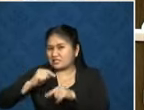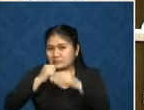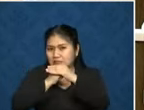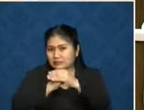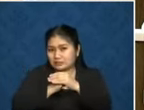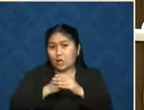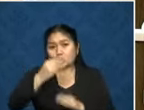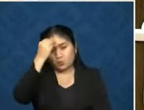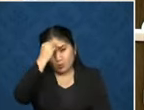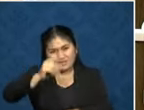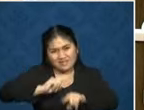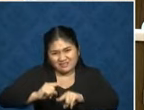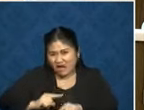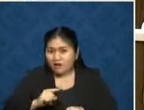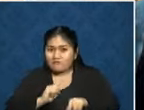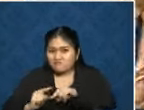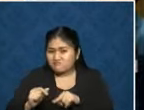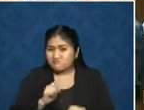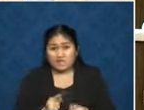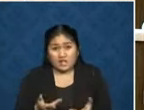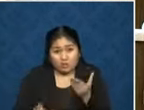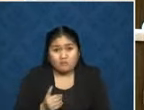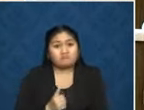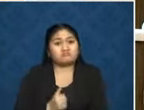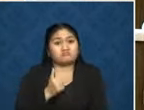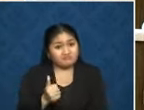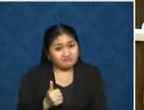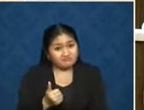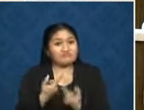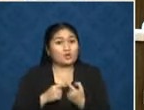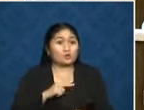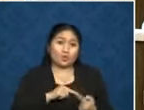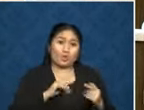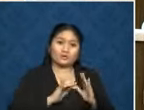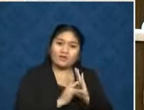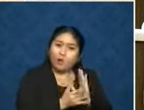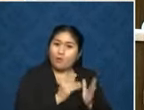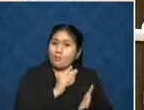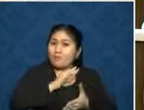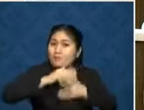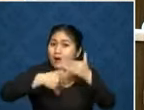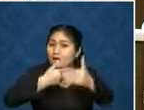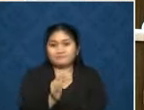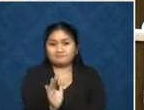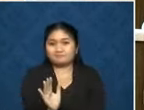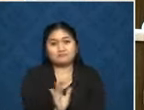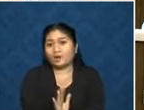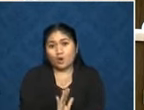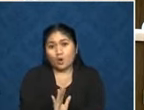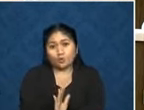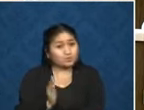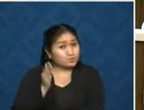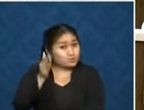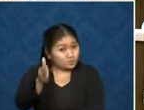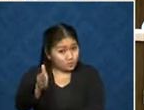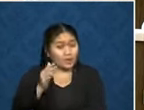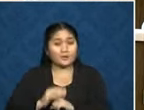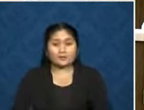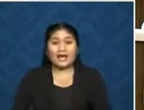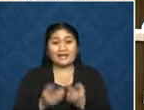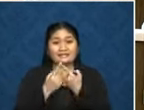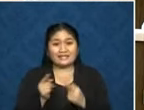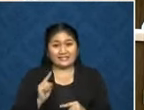ญี่ปุ่นหรือแขกผมคงไม่พูดถึงเรื่องการพัฒนาของเทคโนโลยีที่มีต่อไปในอนาค